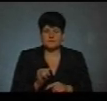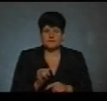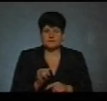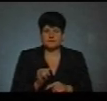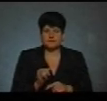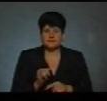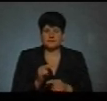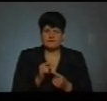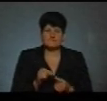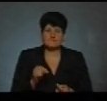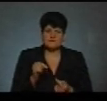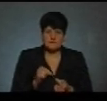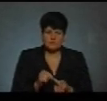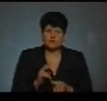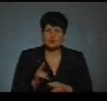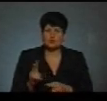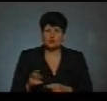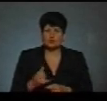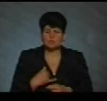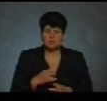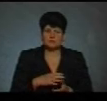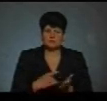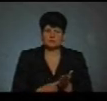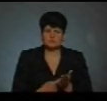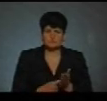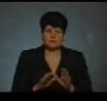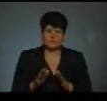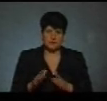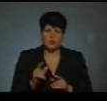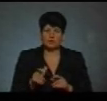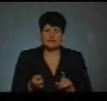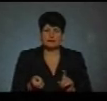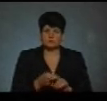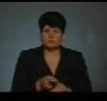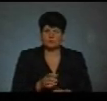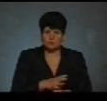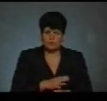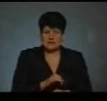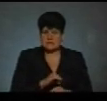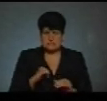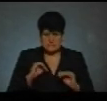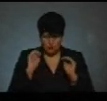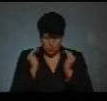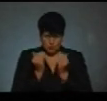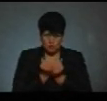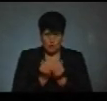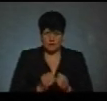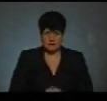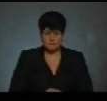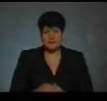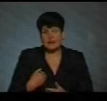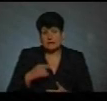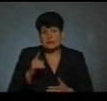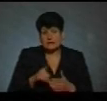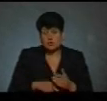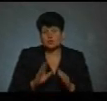І відповідно ті, хто у нас були підтверджені, ті люди, які з ними контактували, самоізольовувалися. Надіюся, що